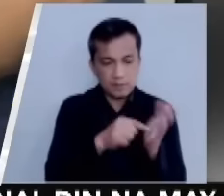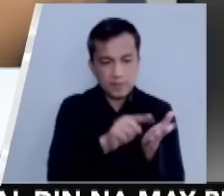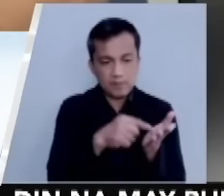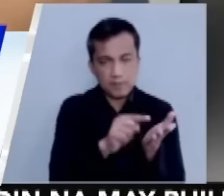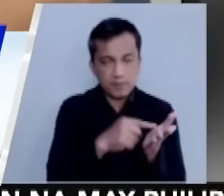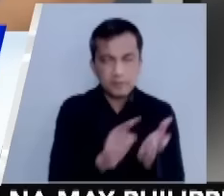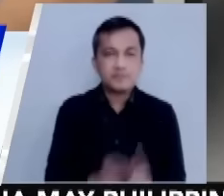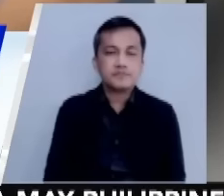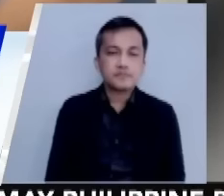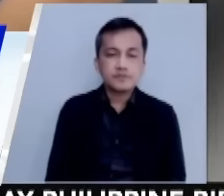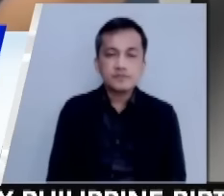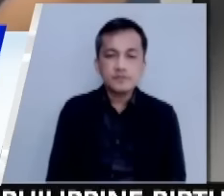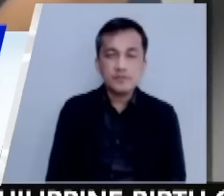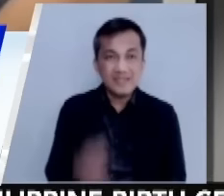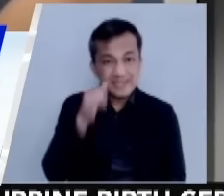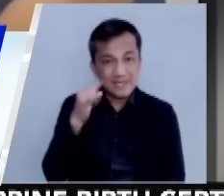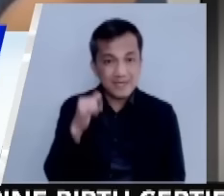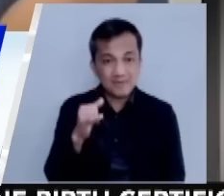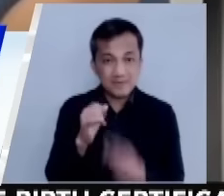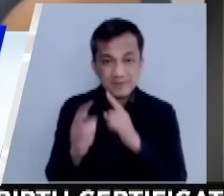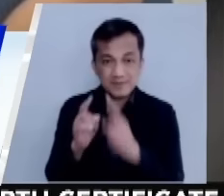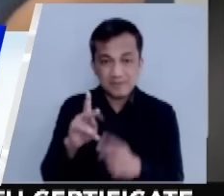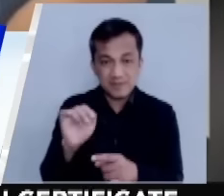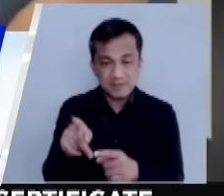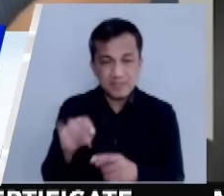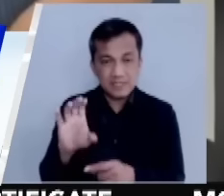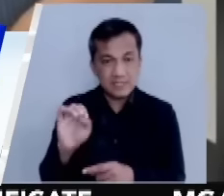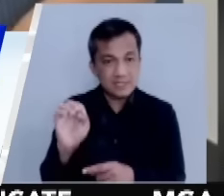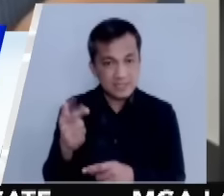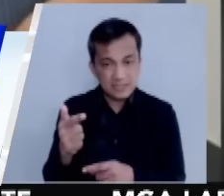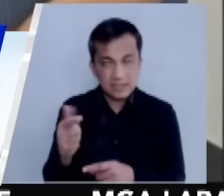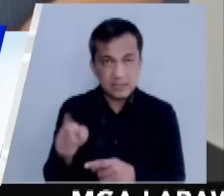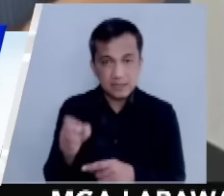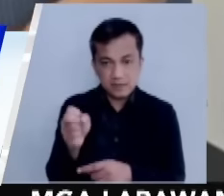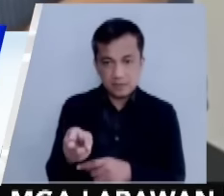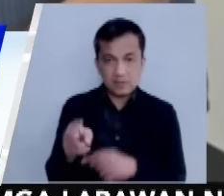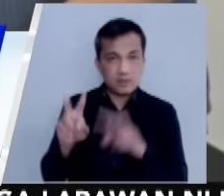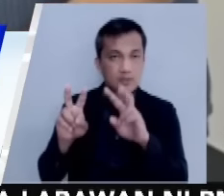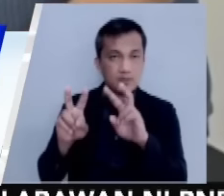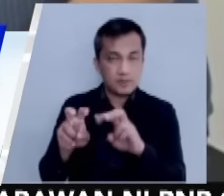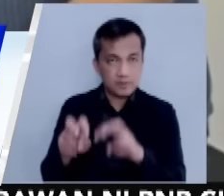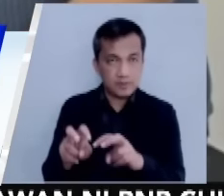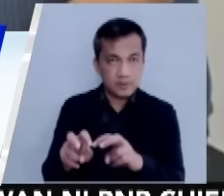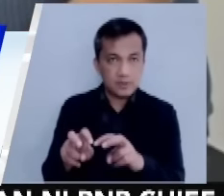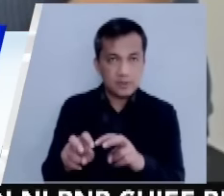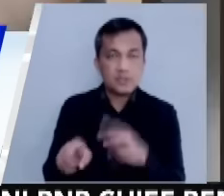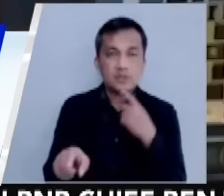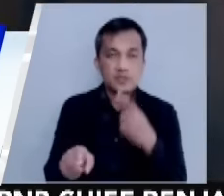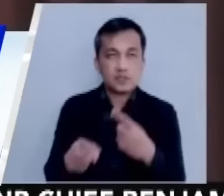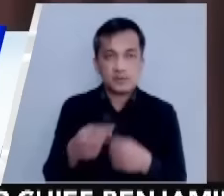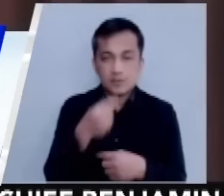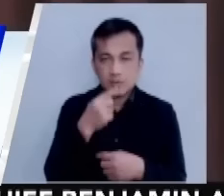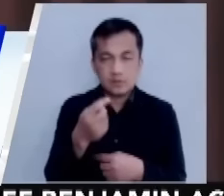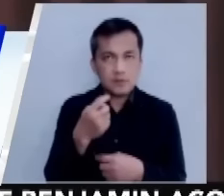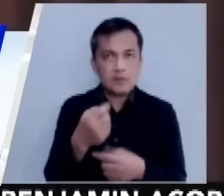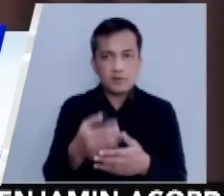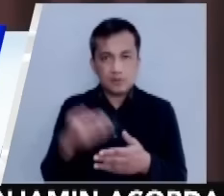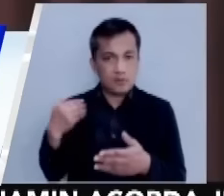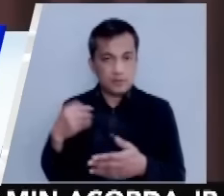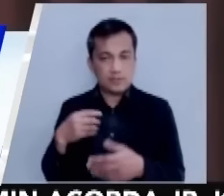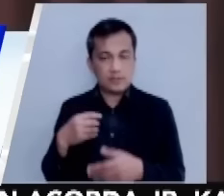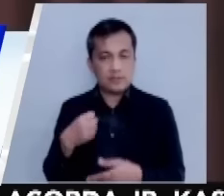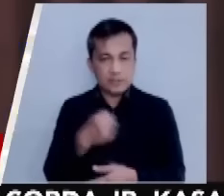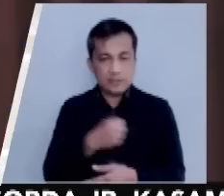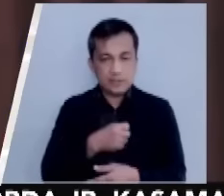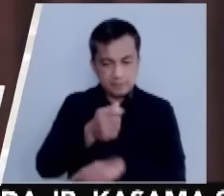na siya kahapon ng mga opisyal ng PNP-CIDG na naatasang imbestigahan ang binanggit sa naunang Senate hearing. Tinanong ko sa kanya